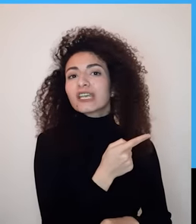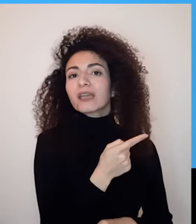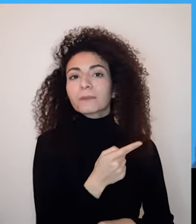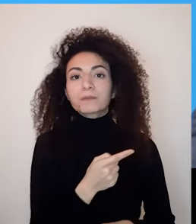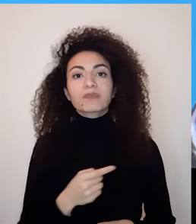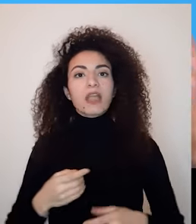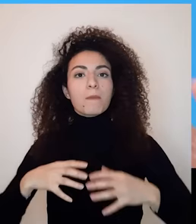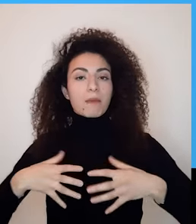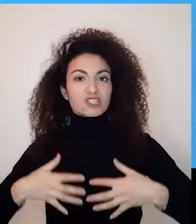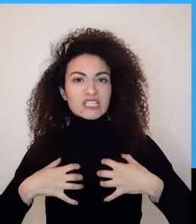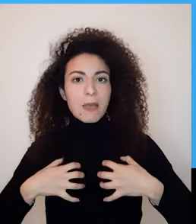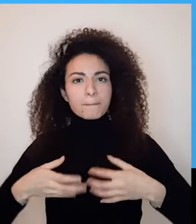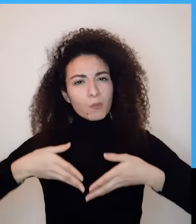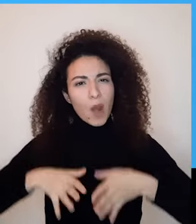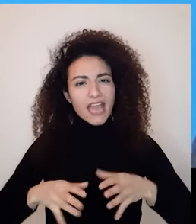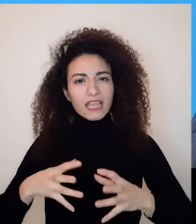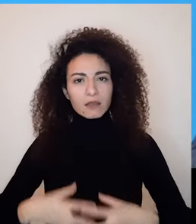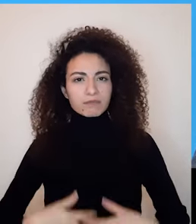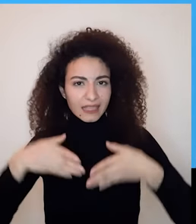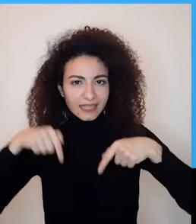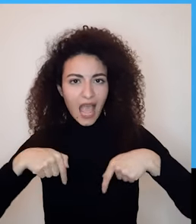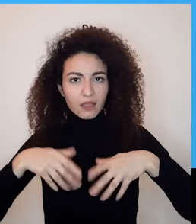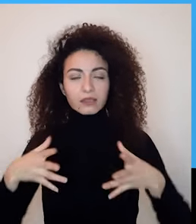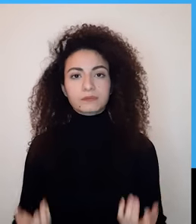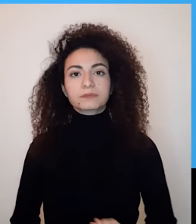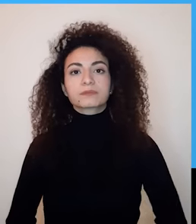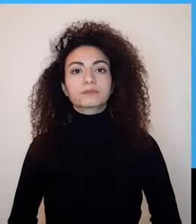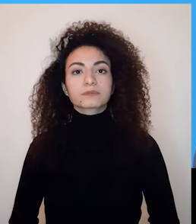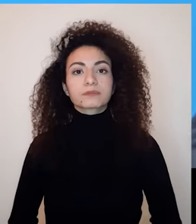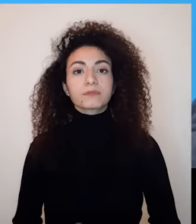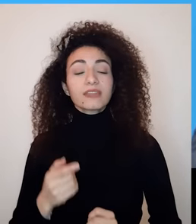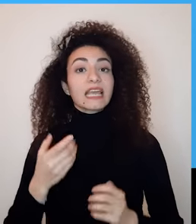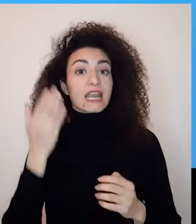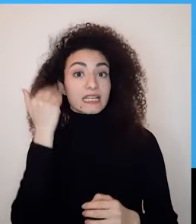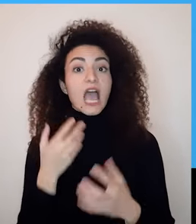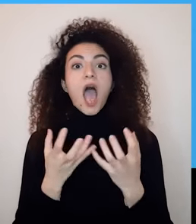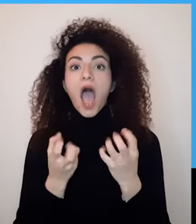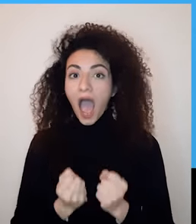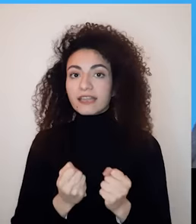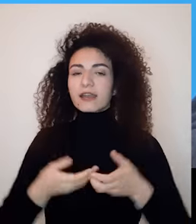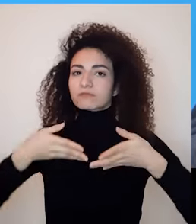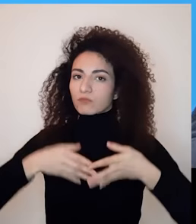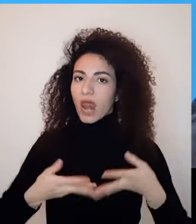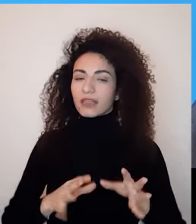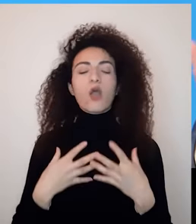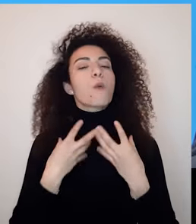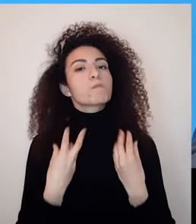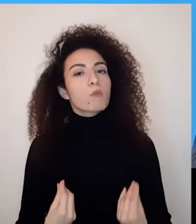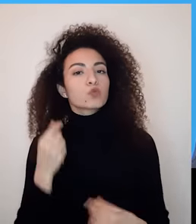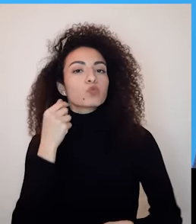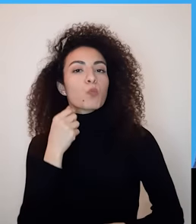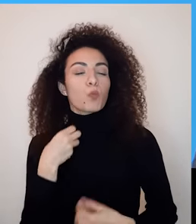الكاملة بجميع الأمور المتعلقة بالجهاز التناسلي، يعني قدرة الإنسان على التمتع بحياة